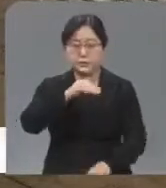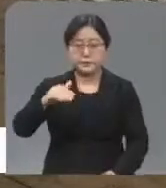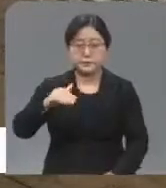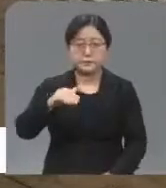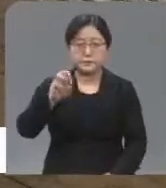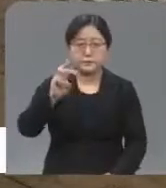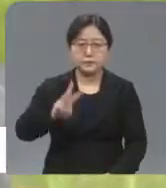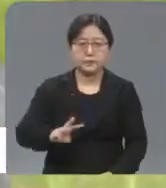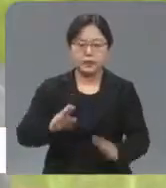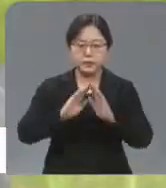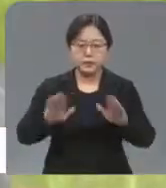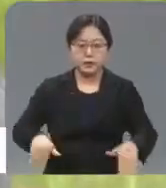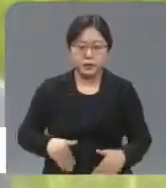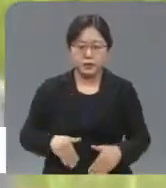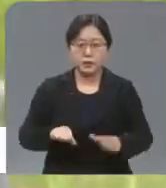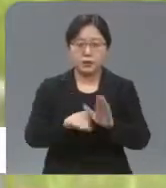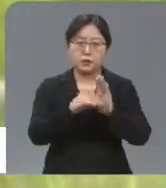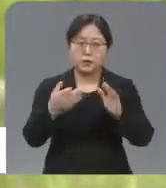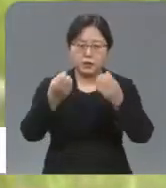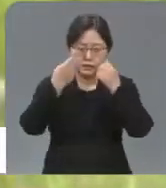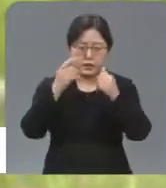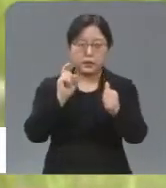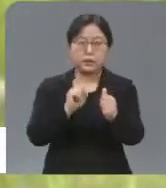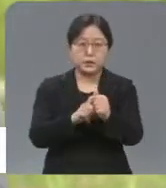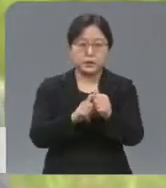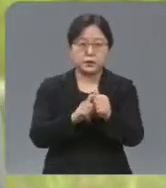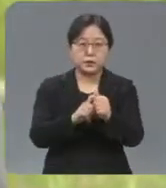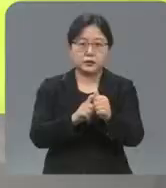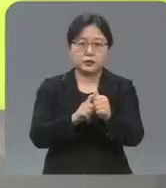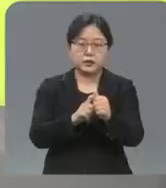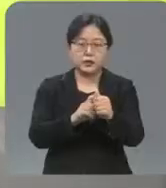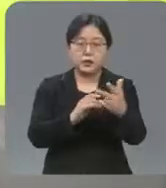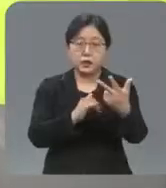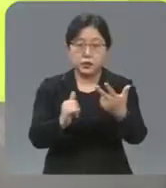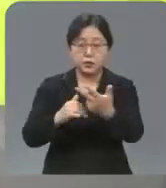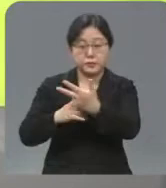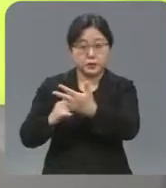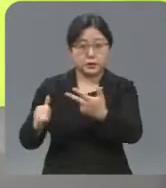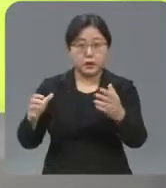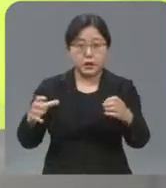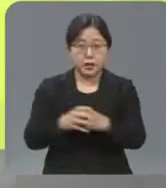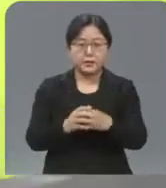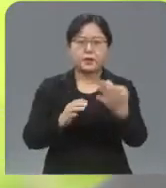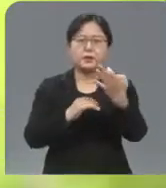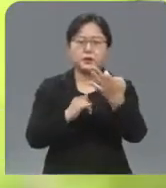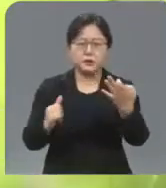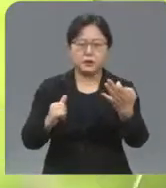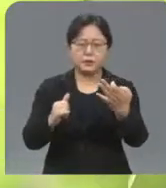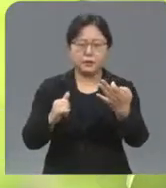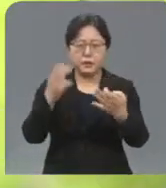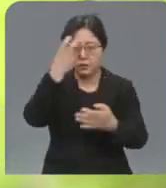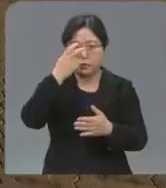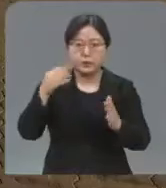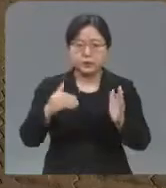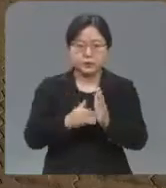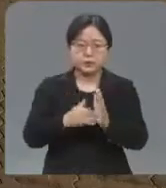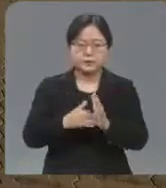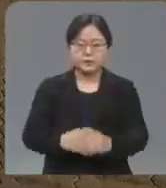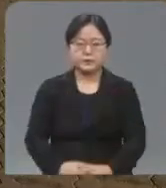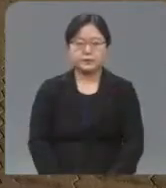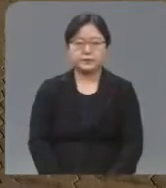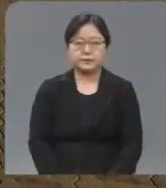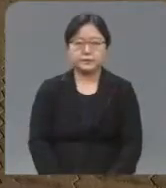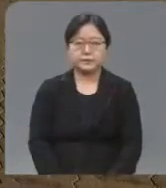기준으로 광주와 전남의 코로나19 신규 확진자는 각각 7명씩 모두 14명으로 집계됐습니다.